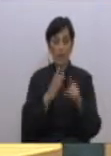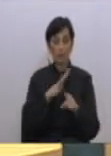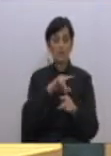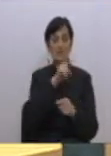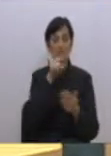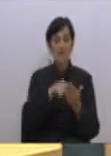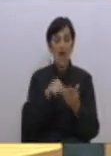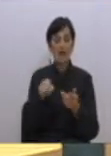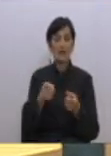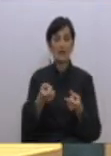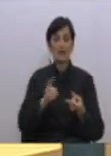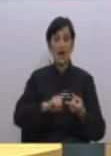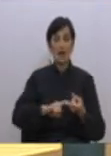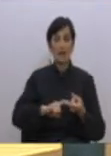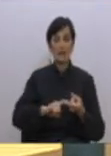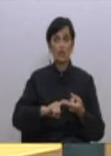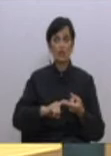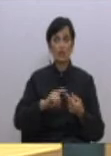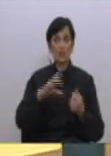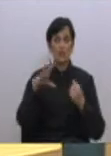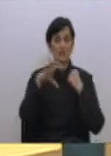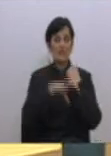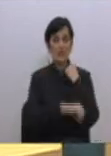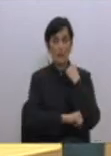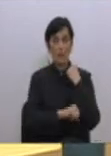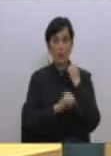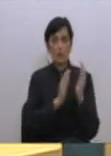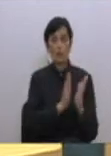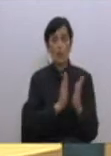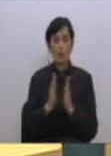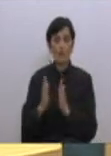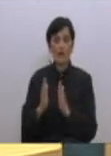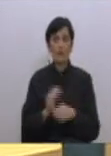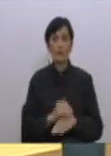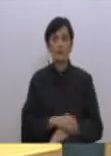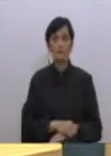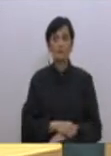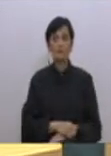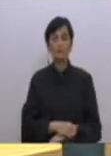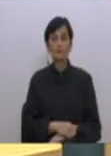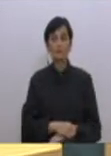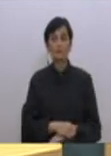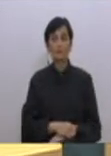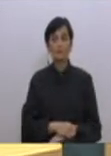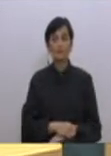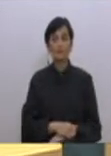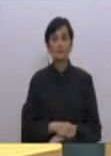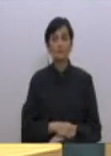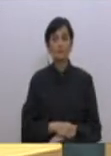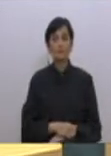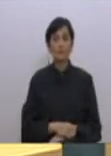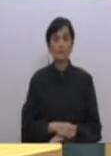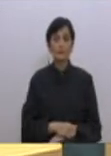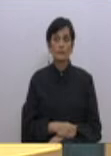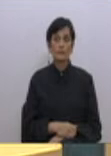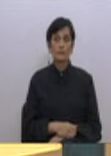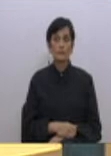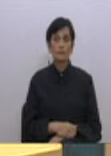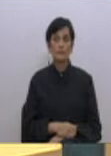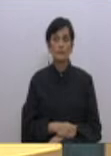საკითხებთან დაკავშირებით, საბოლოოდ მოგვარდება.